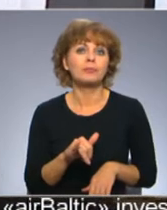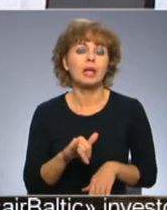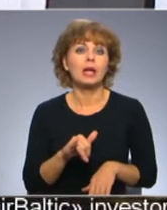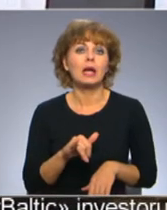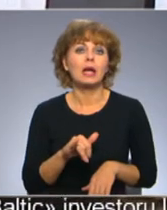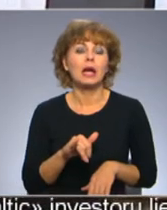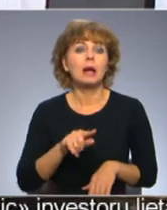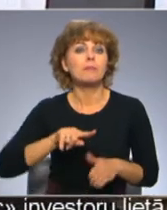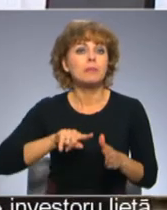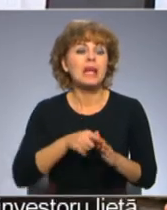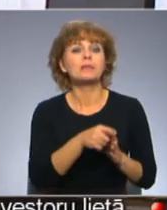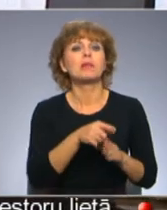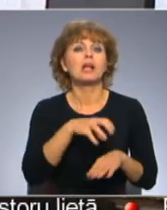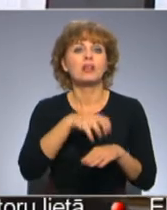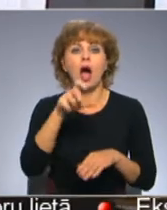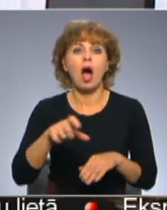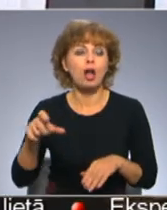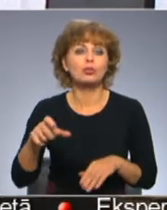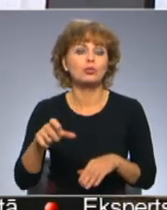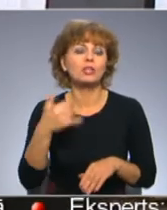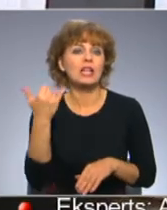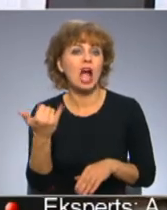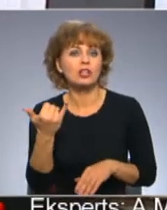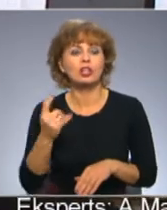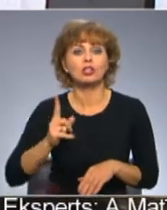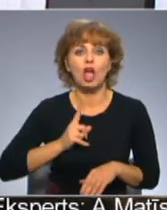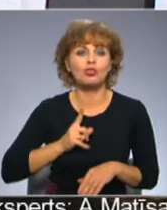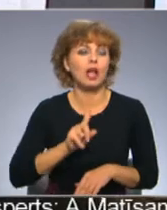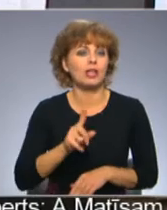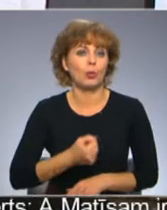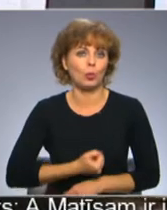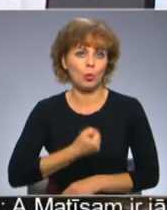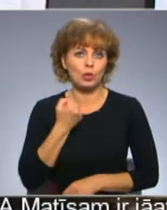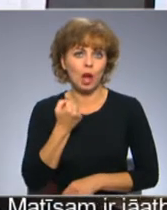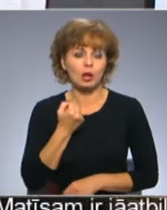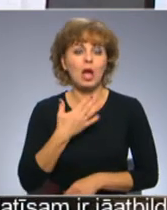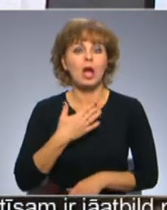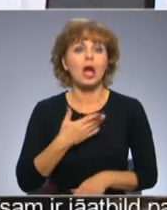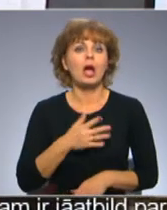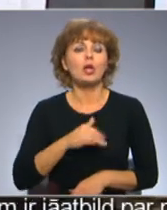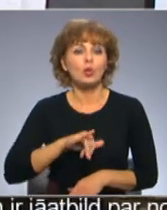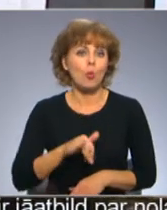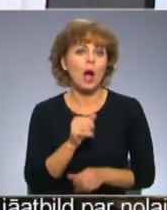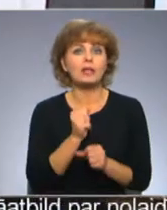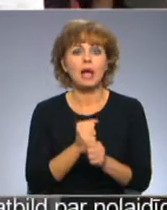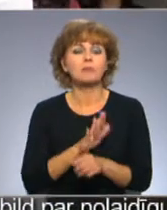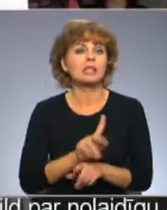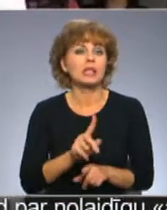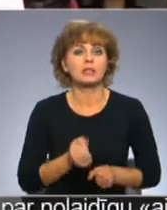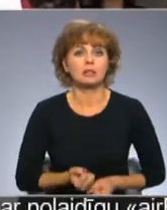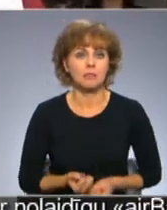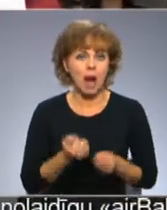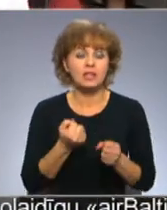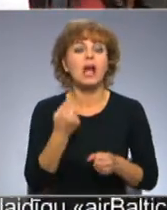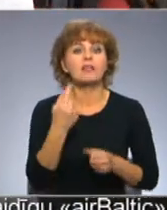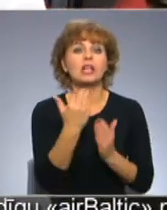piespiesti bija interesēt ārstus dežūrēt, ir arvien grūtāk, jo, darbs ir ļoti smags. Viens